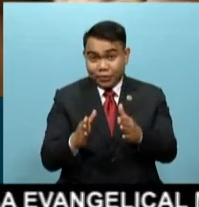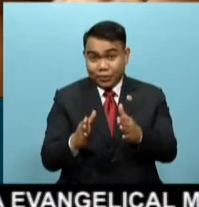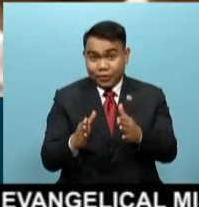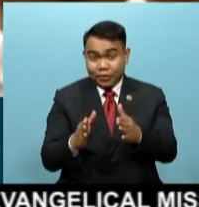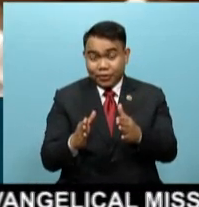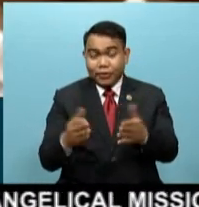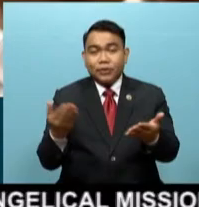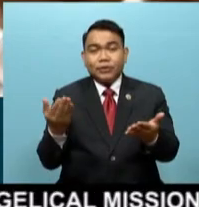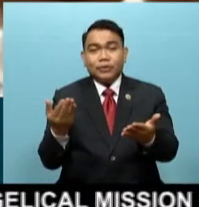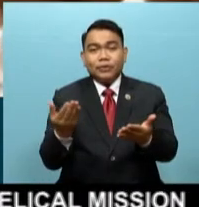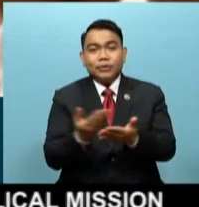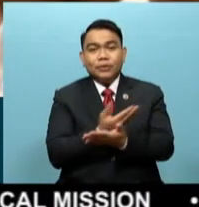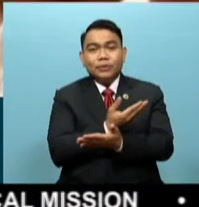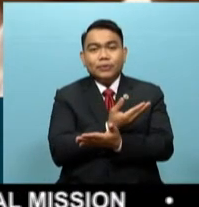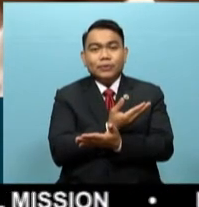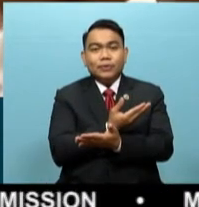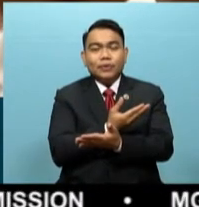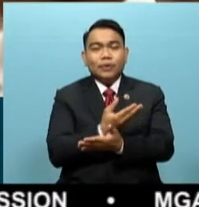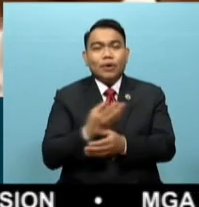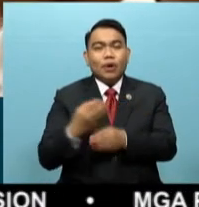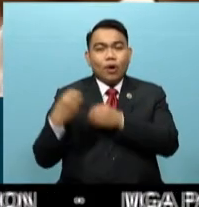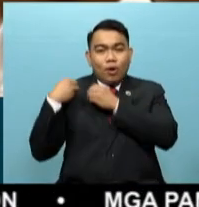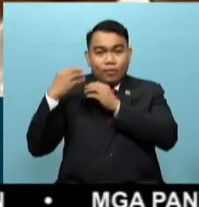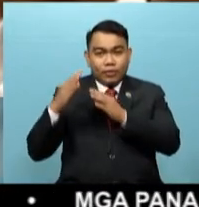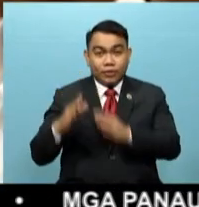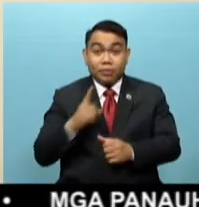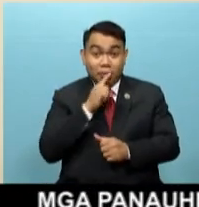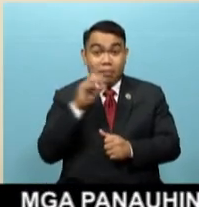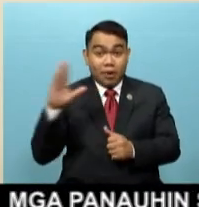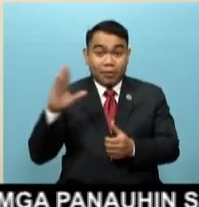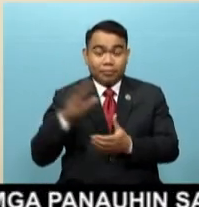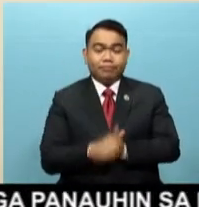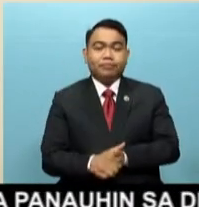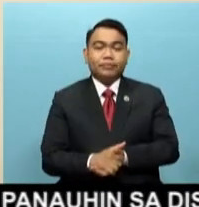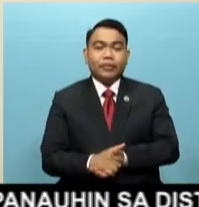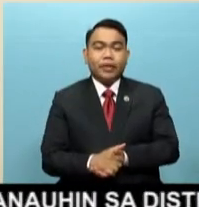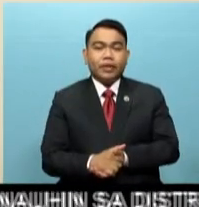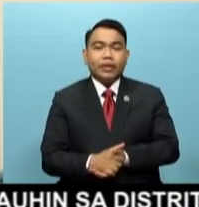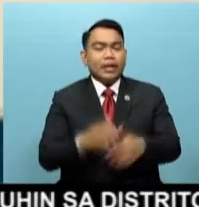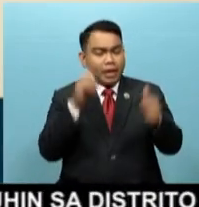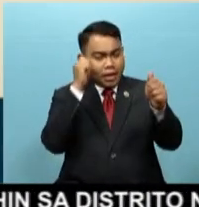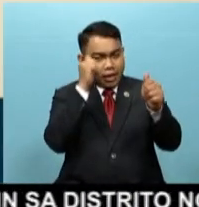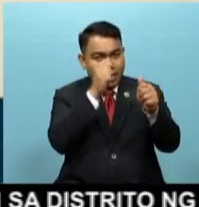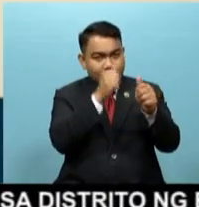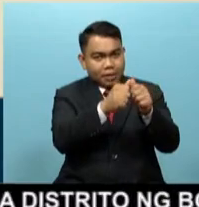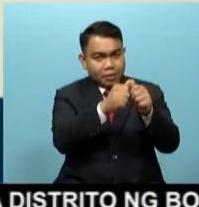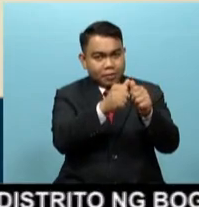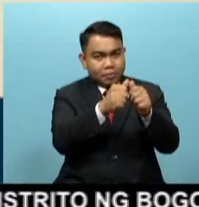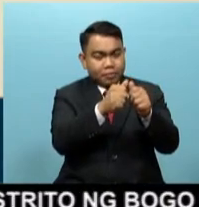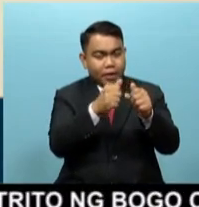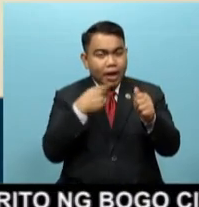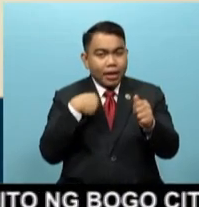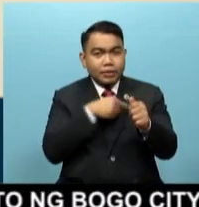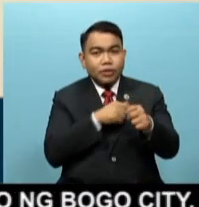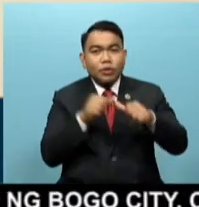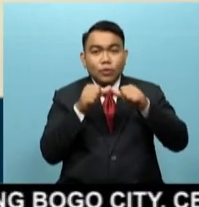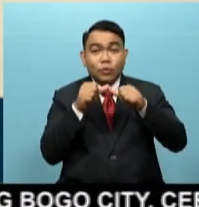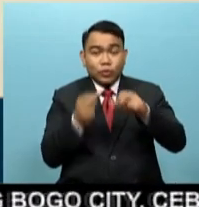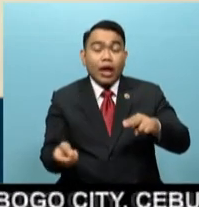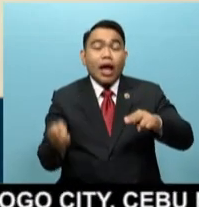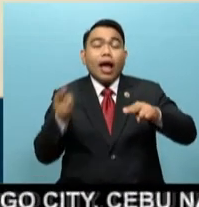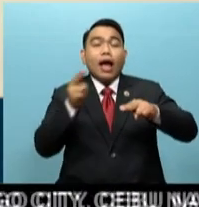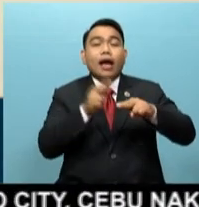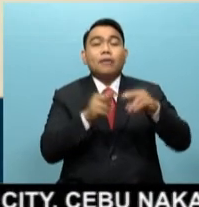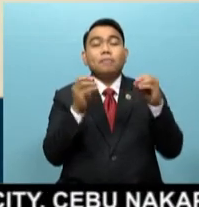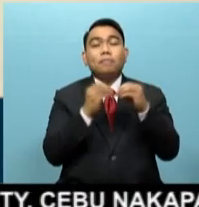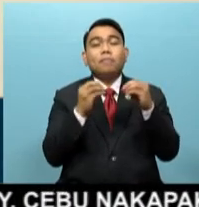mga bagong may tungkulin. Ang layunin po kaya tayo ay patuloy na nagdaragdag ng mga may tungkulin